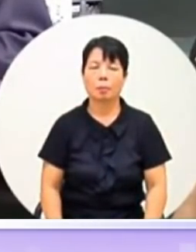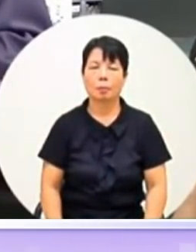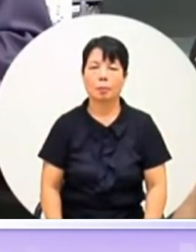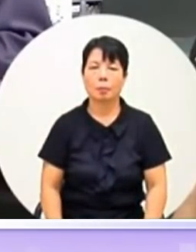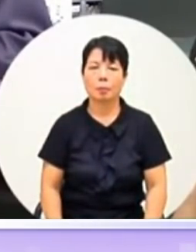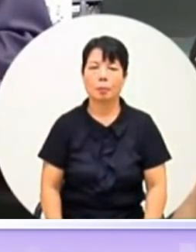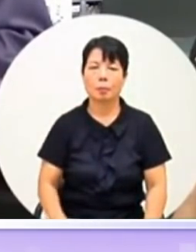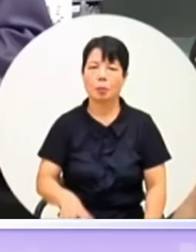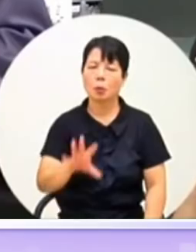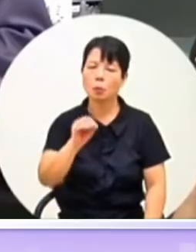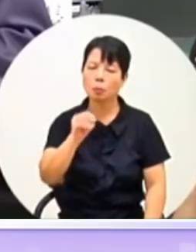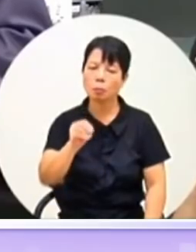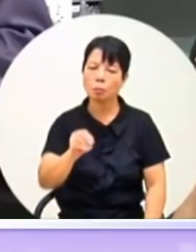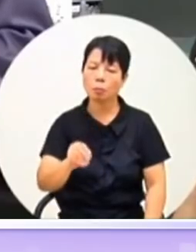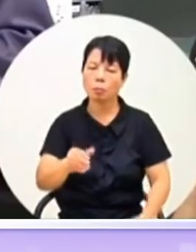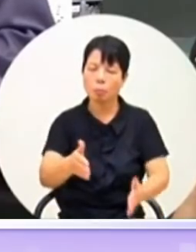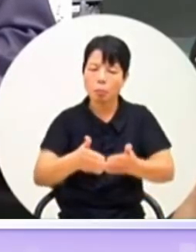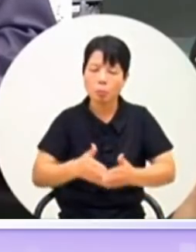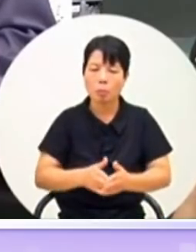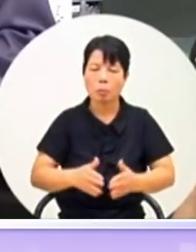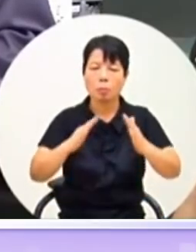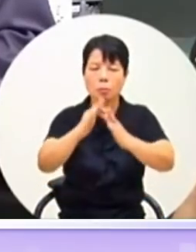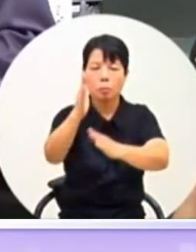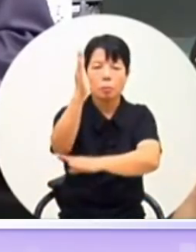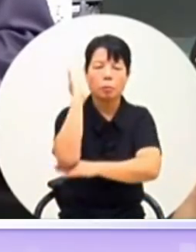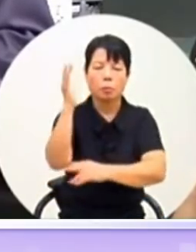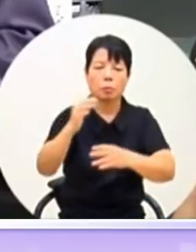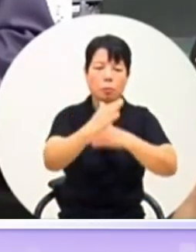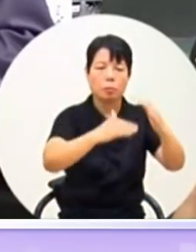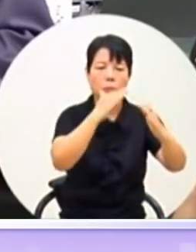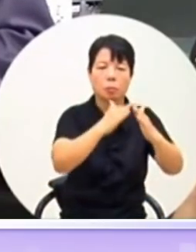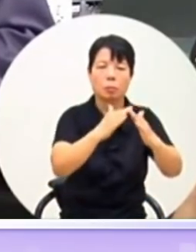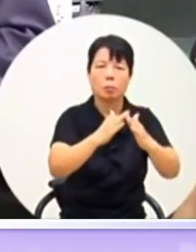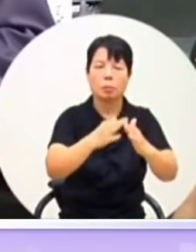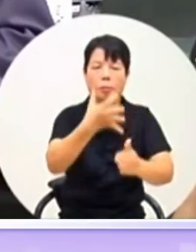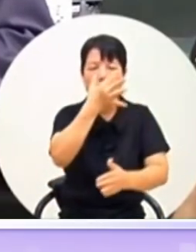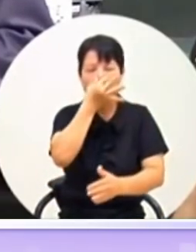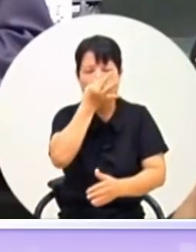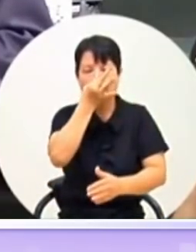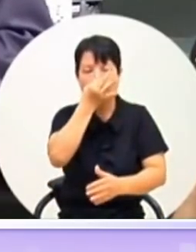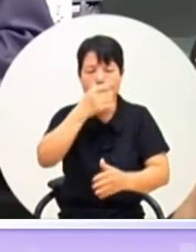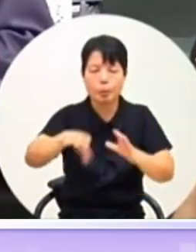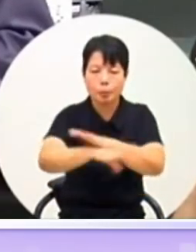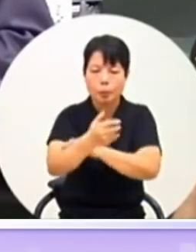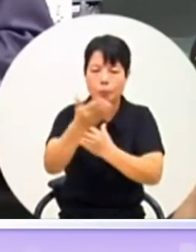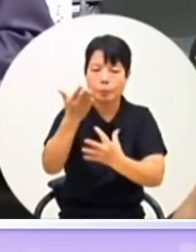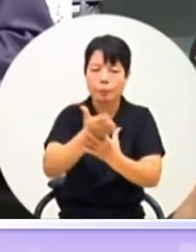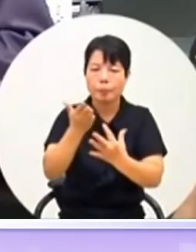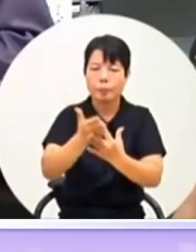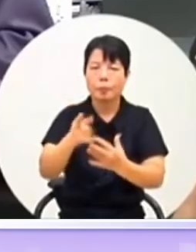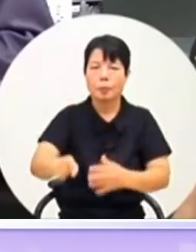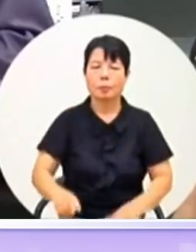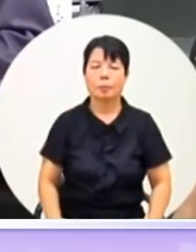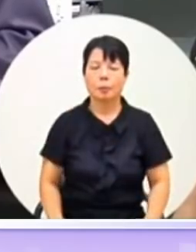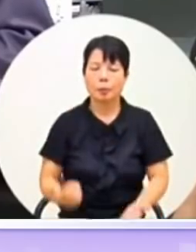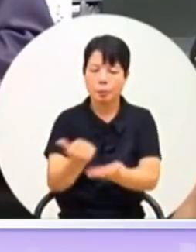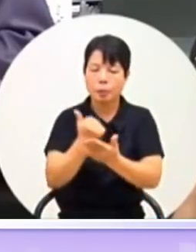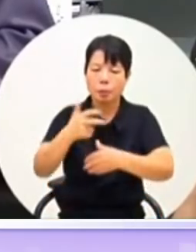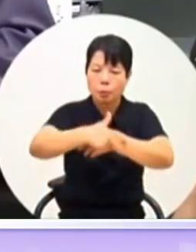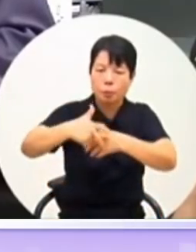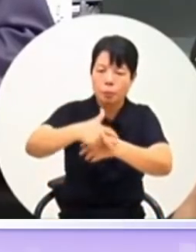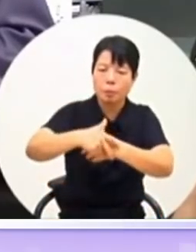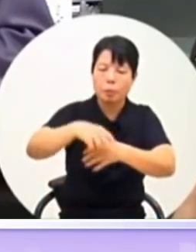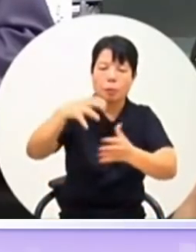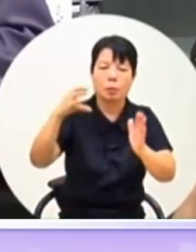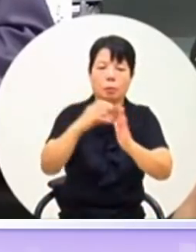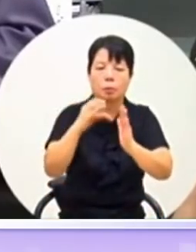吗？在我记得在韩市长这个选市长的时候啊，也有民进党就是在用宣传车啊，然后散播什么呢？你们